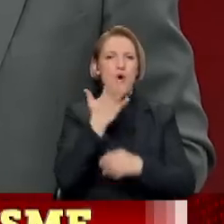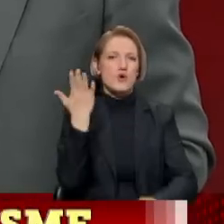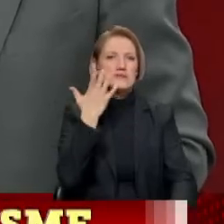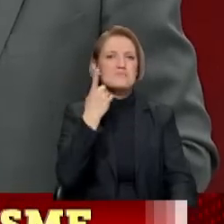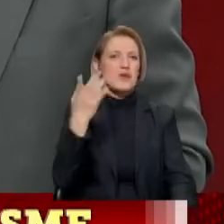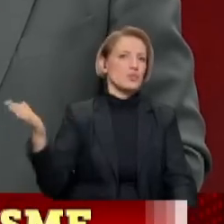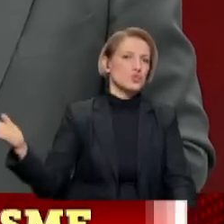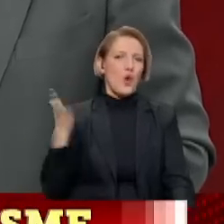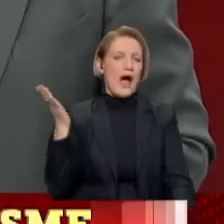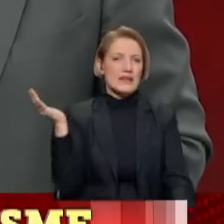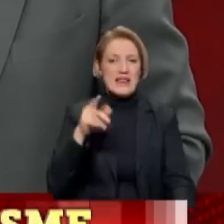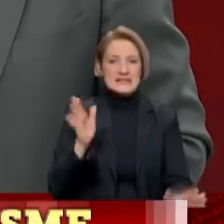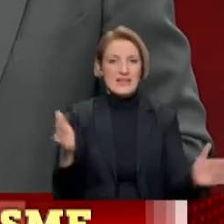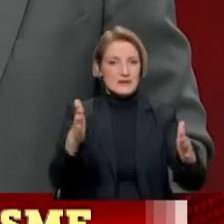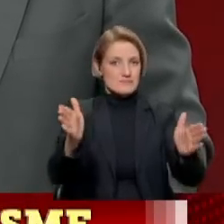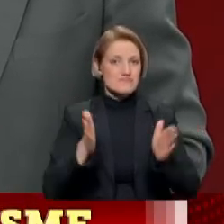size o sandık geldiğinde.